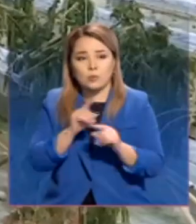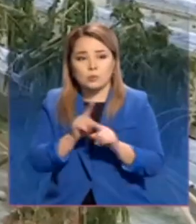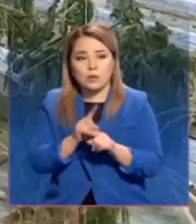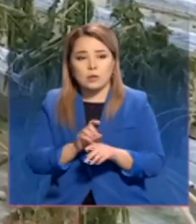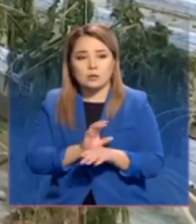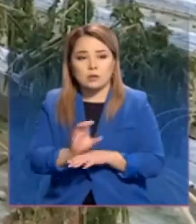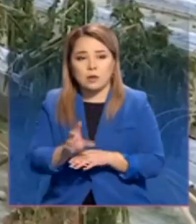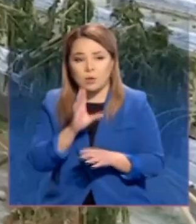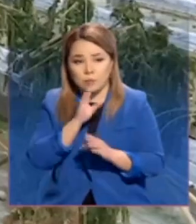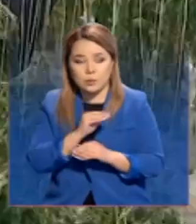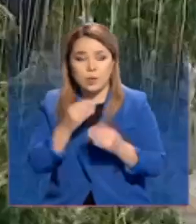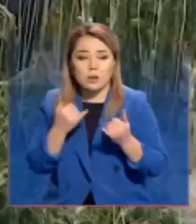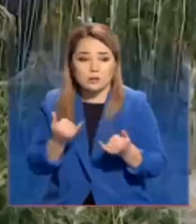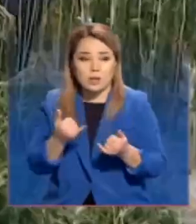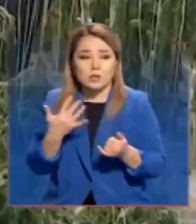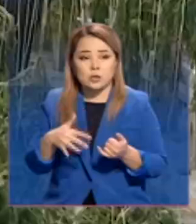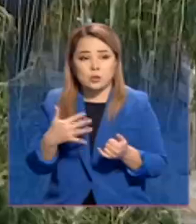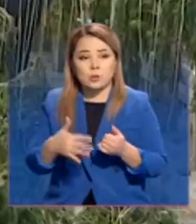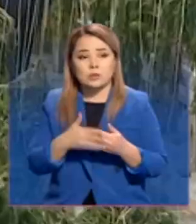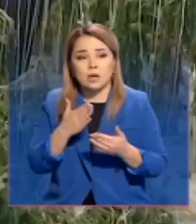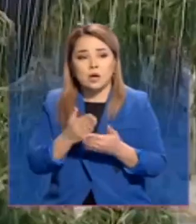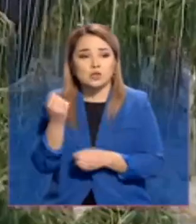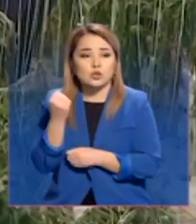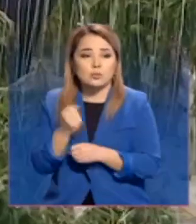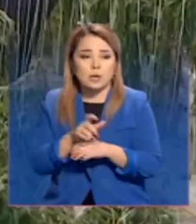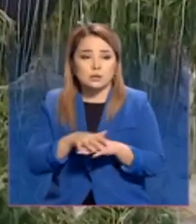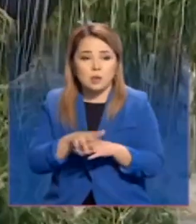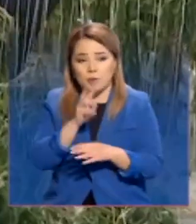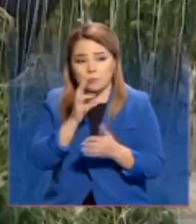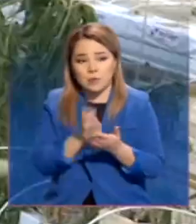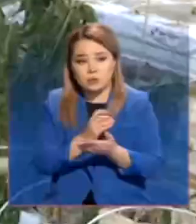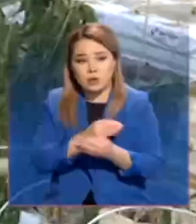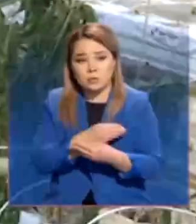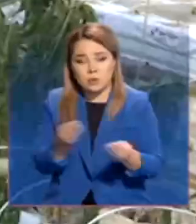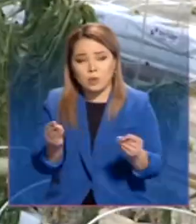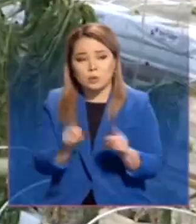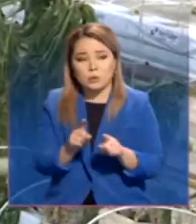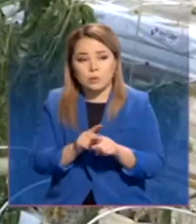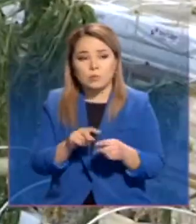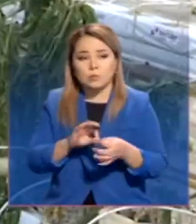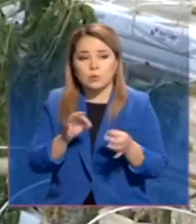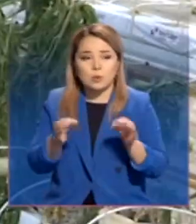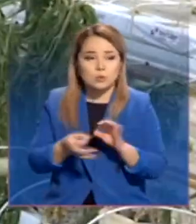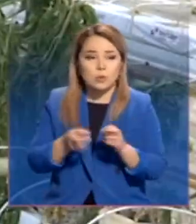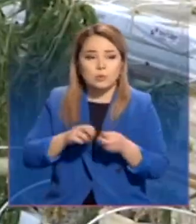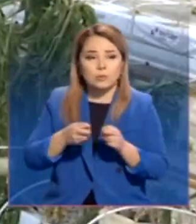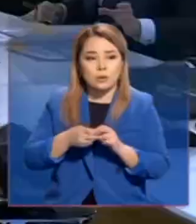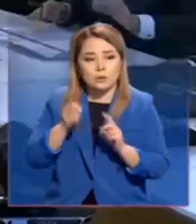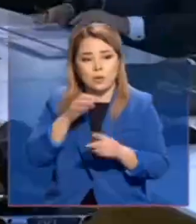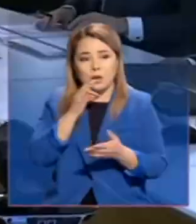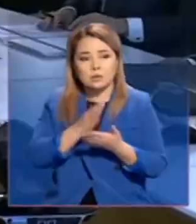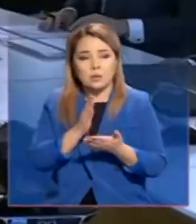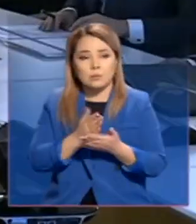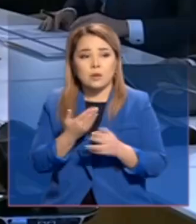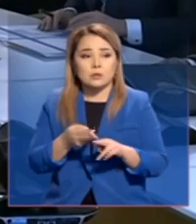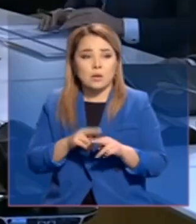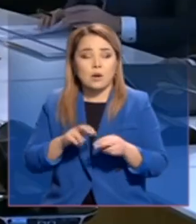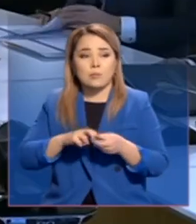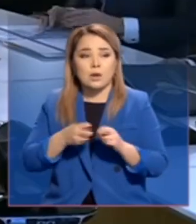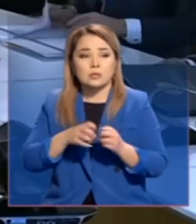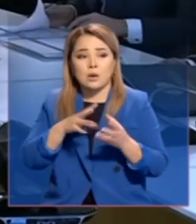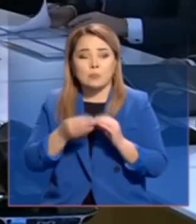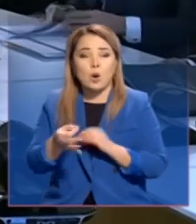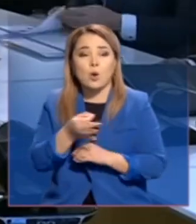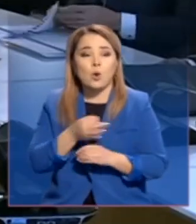алға тартады. Қазір ондағы 50-ге тарта жұмысшының жалақысын берудің өзі қиынға соғып тұрған көрінеді. Бұл мәселеге